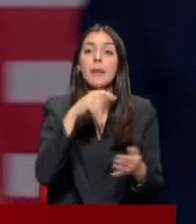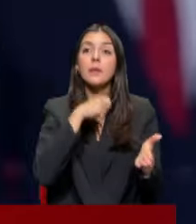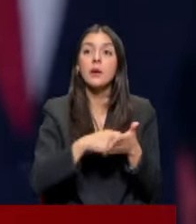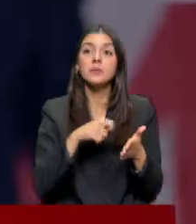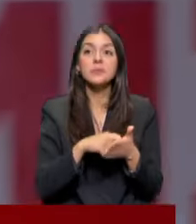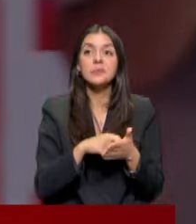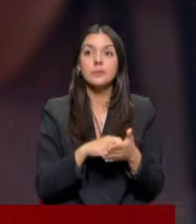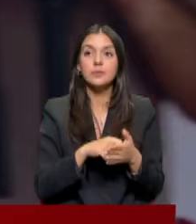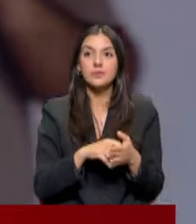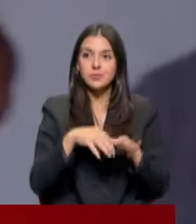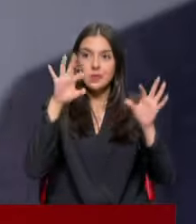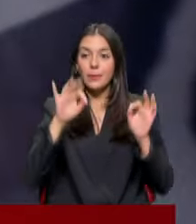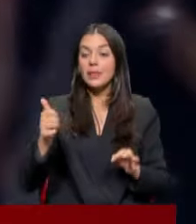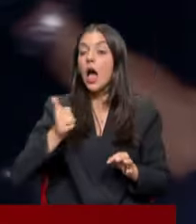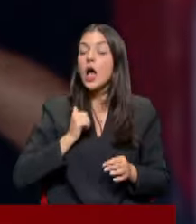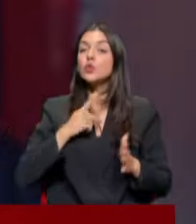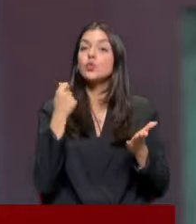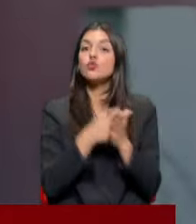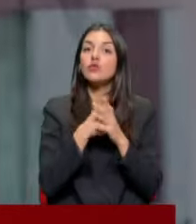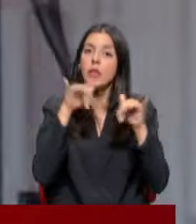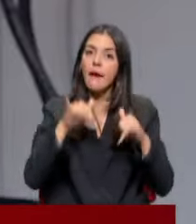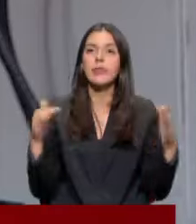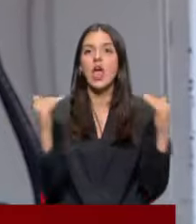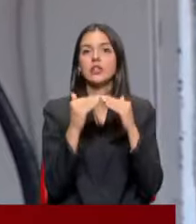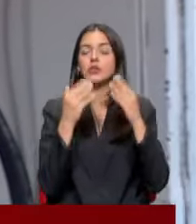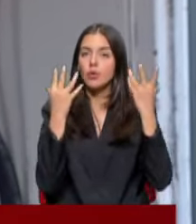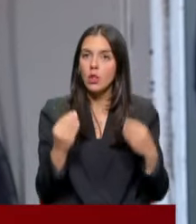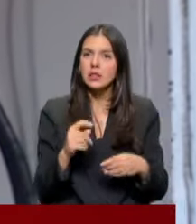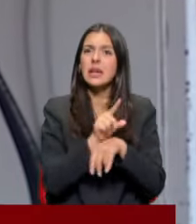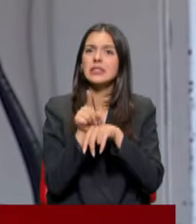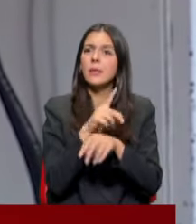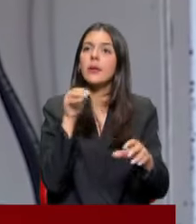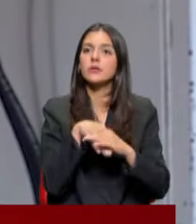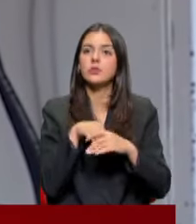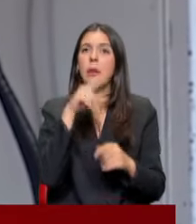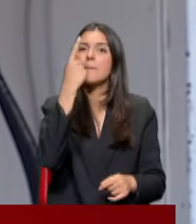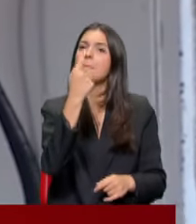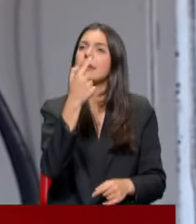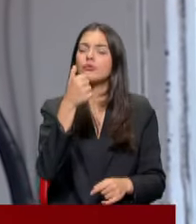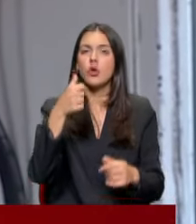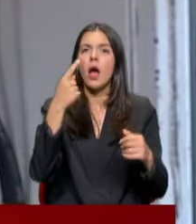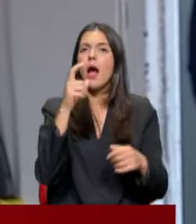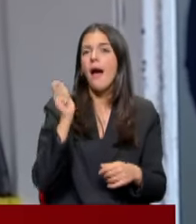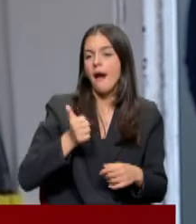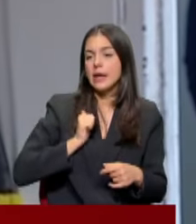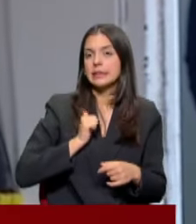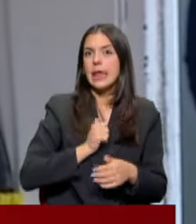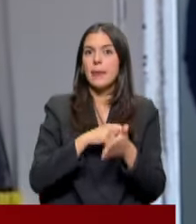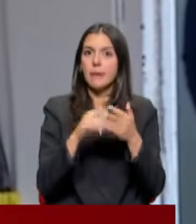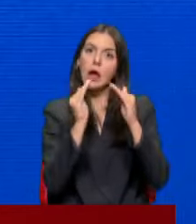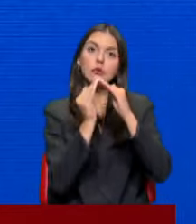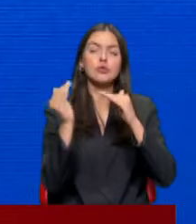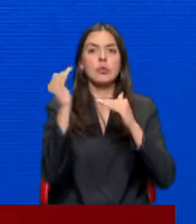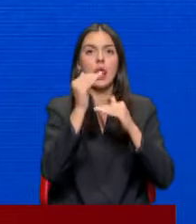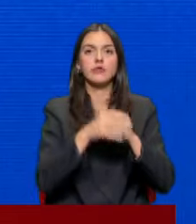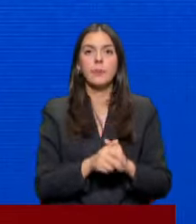maaşı derhal asgari ücrete eşitlenecek. Zaman içinde 1,5 asgari ücret düzeyine